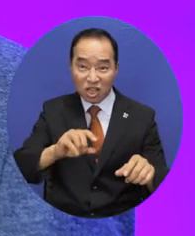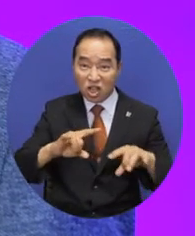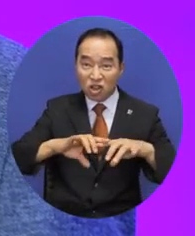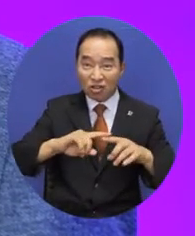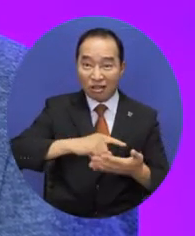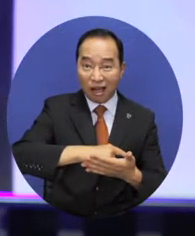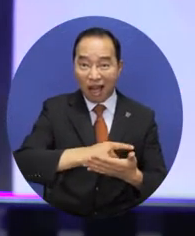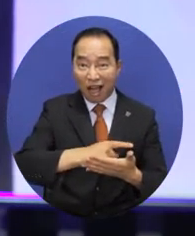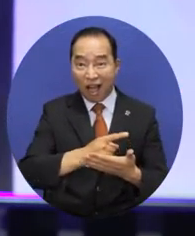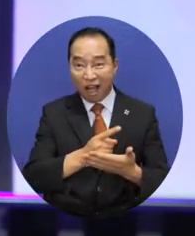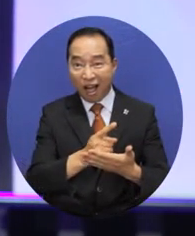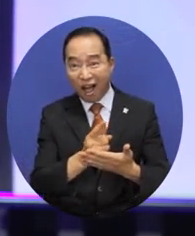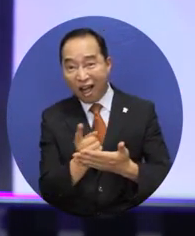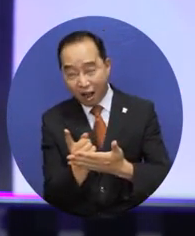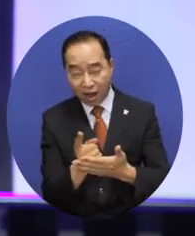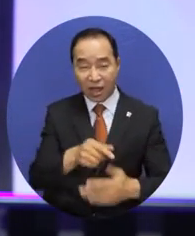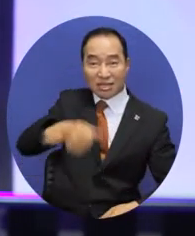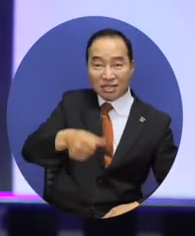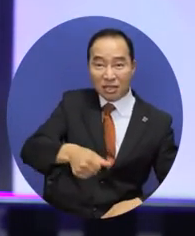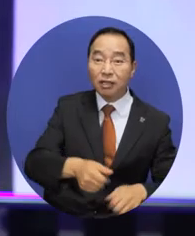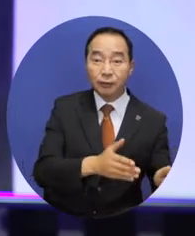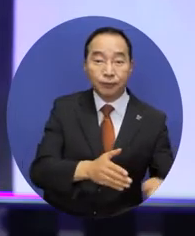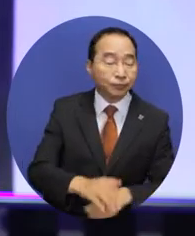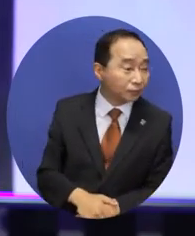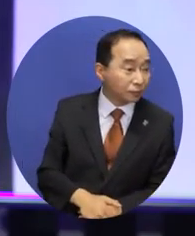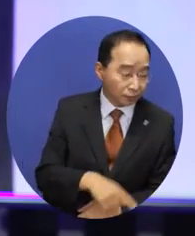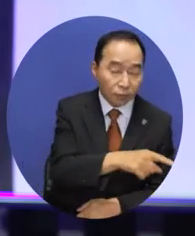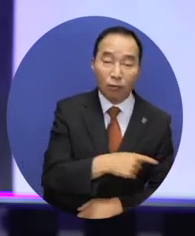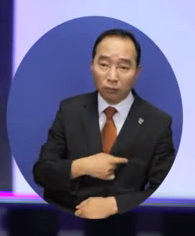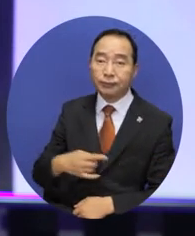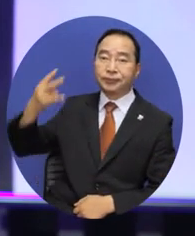버튼을 눌렀고 누르자마자 학생은